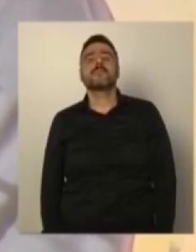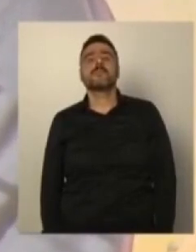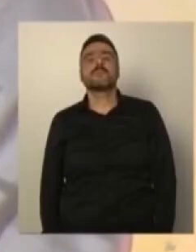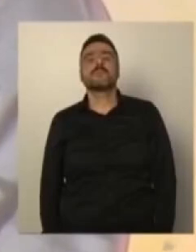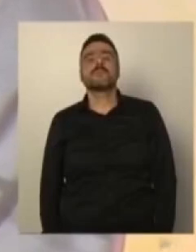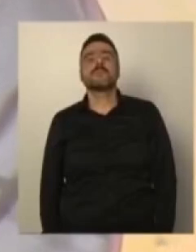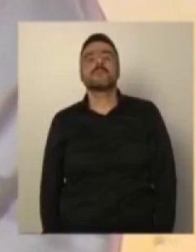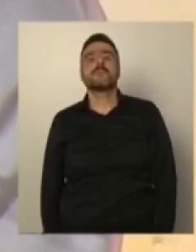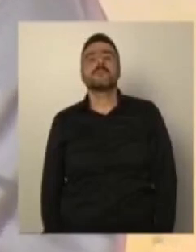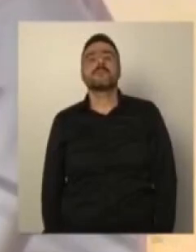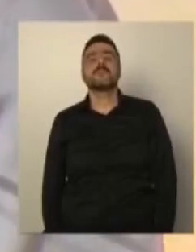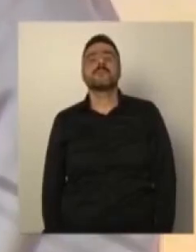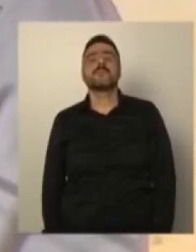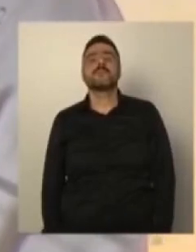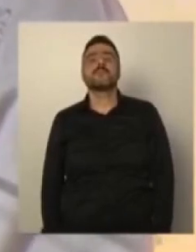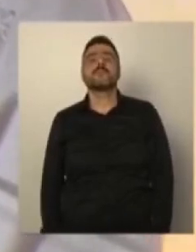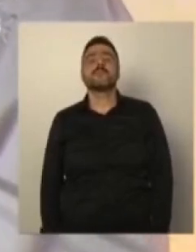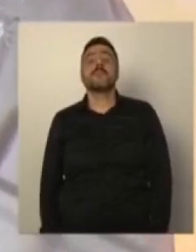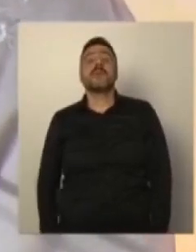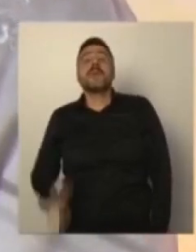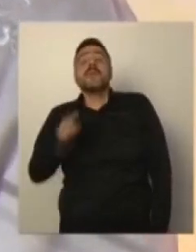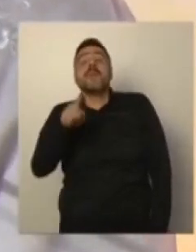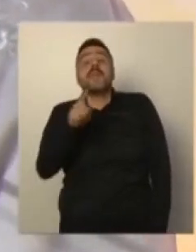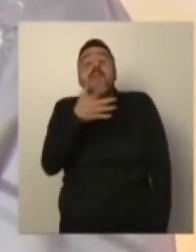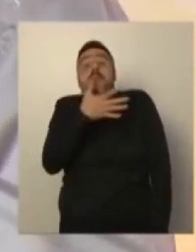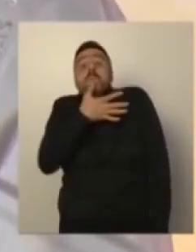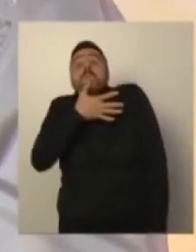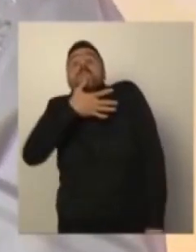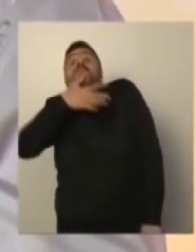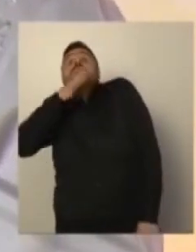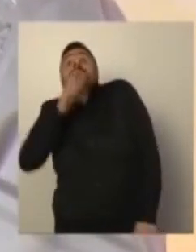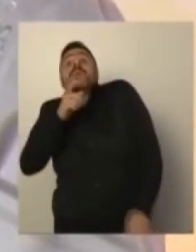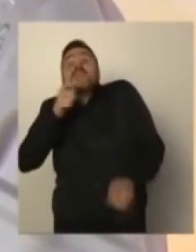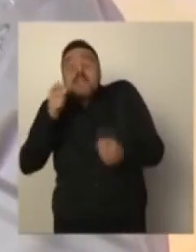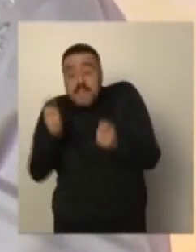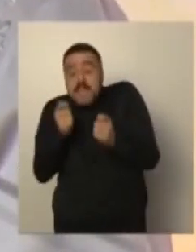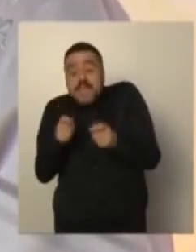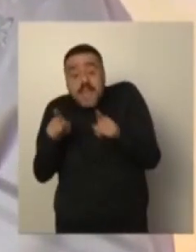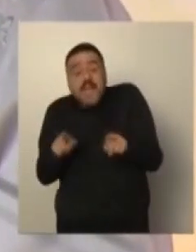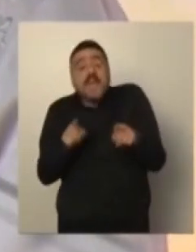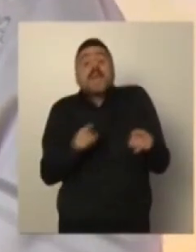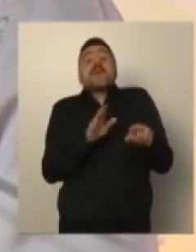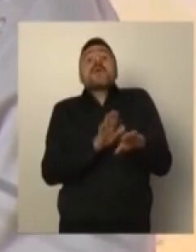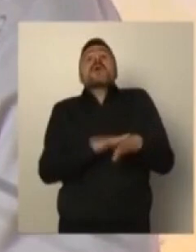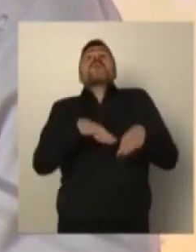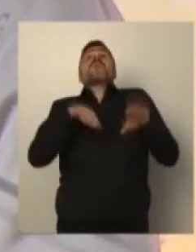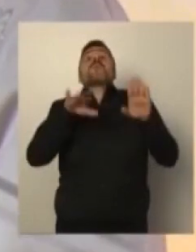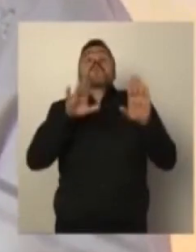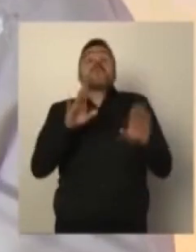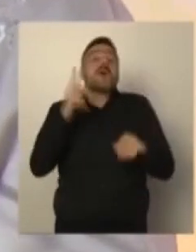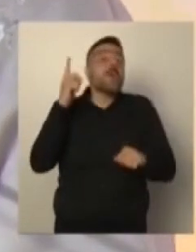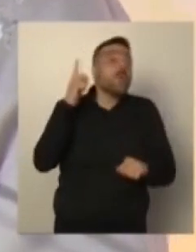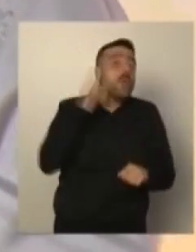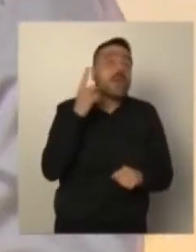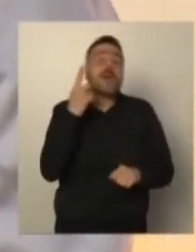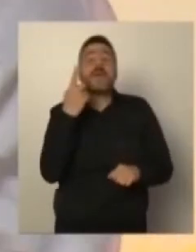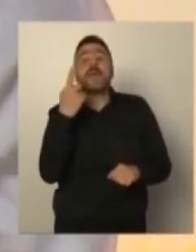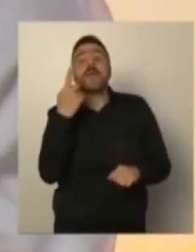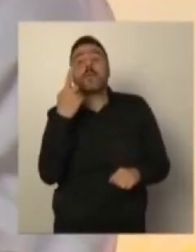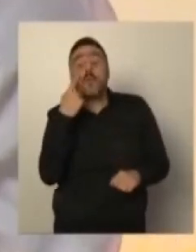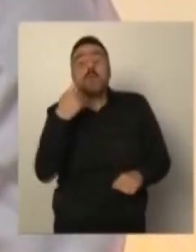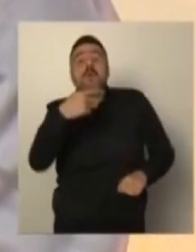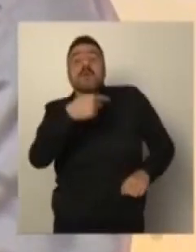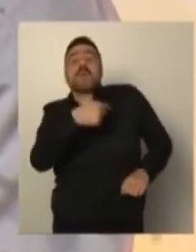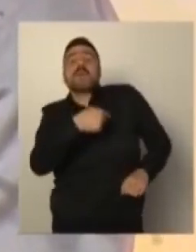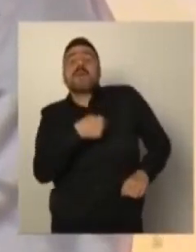عَنْهُ مَسْئُولًا Hakkında bilgin olmayan şeyin ardına düşme. Çünkü kulak, göz ve